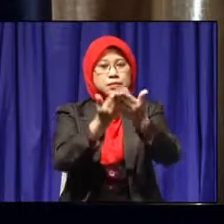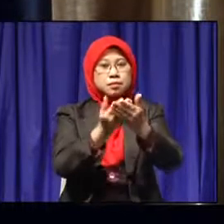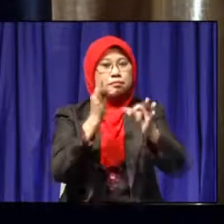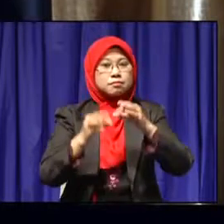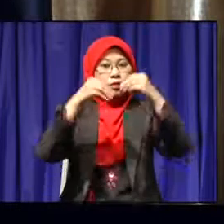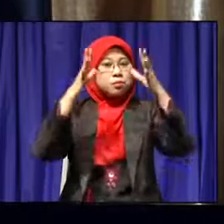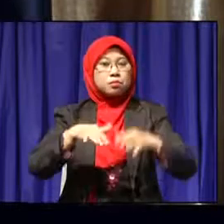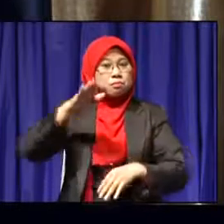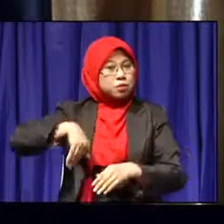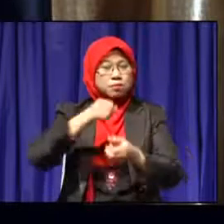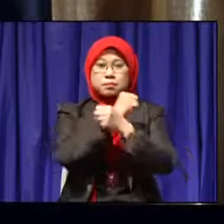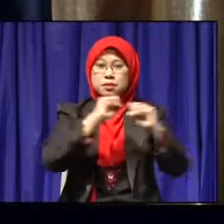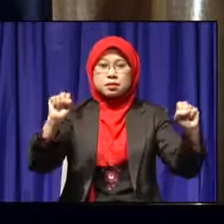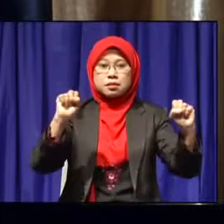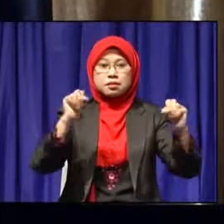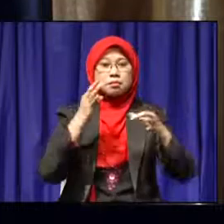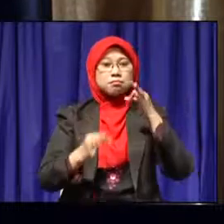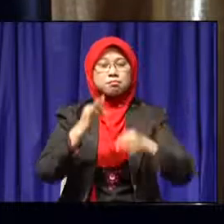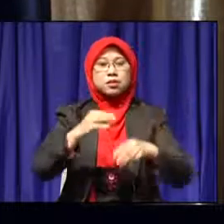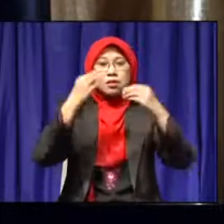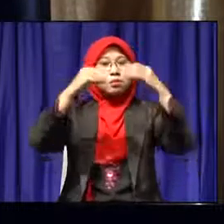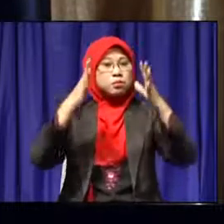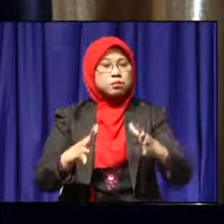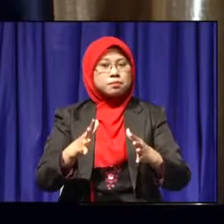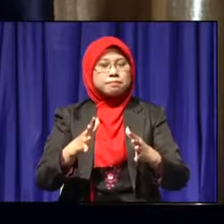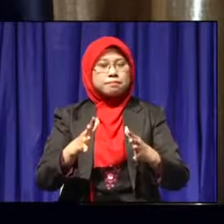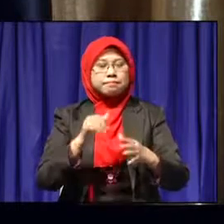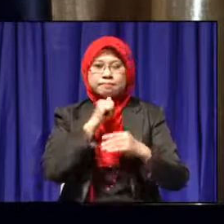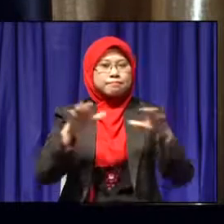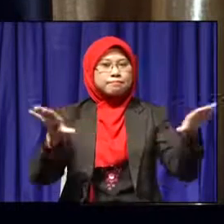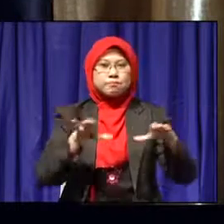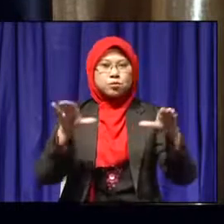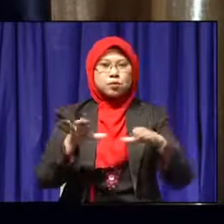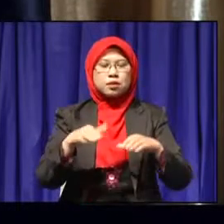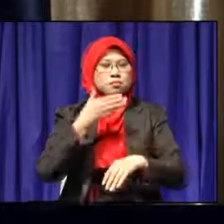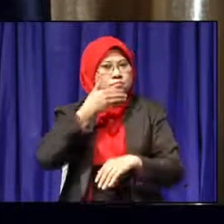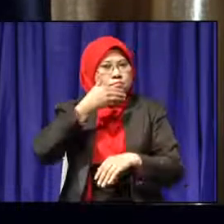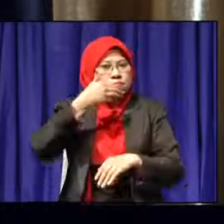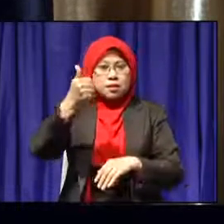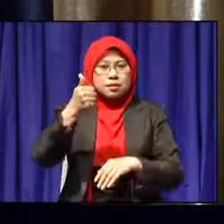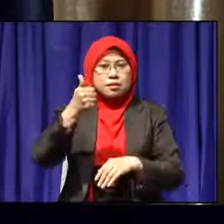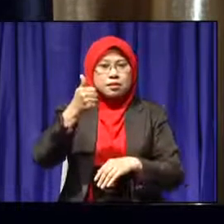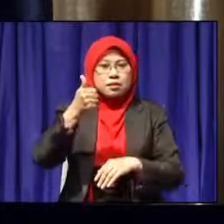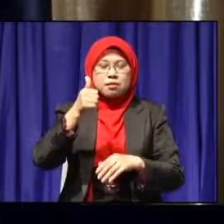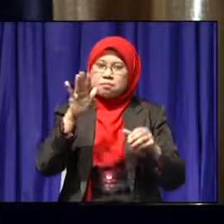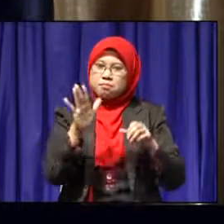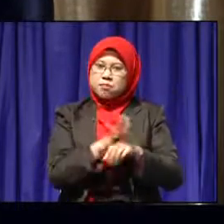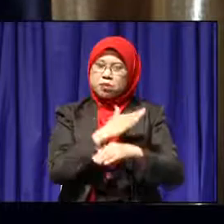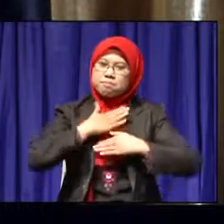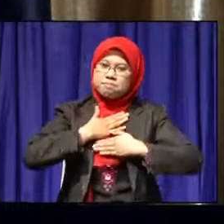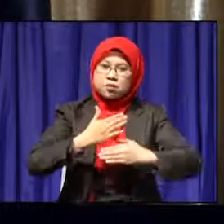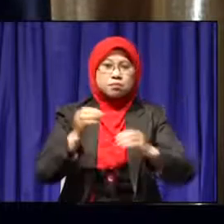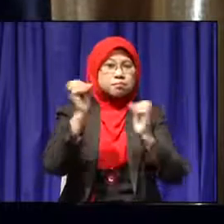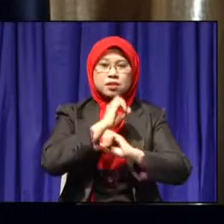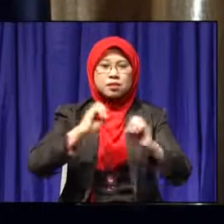tak bersedia kalau guru tidak tidak tidak melaksanakan dengan dengan dengan sepenuh hati ya kapur dengan